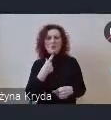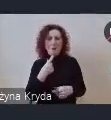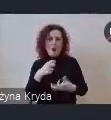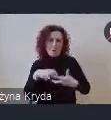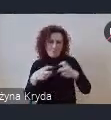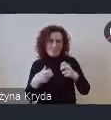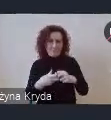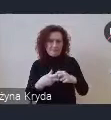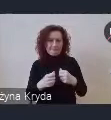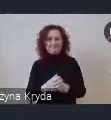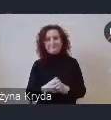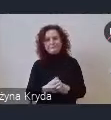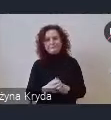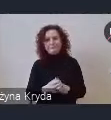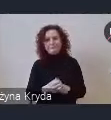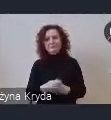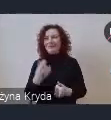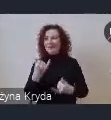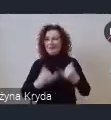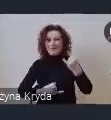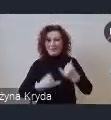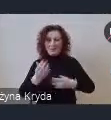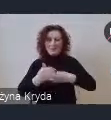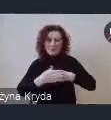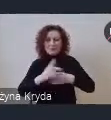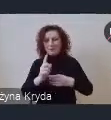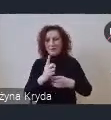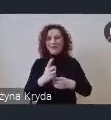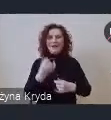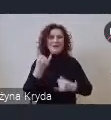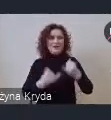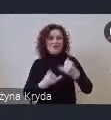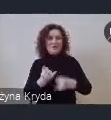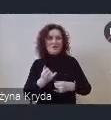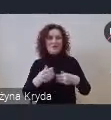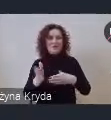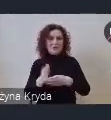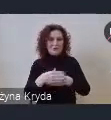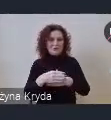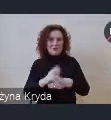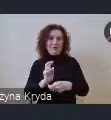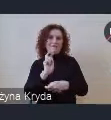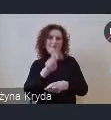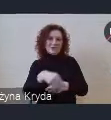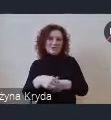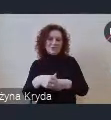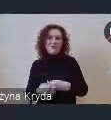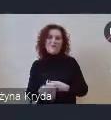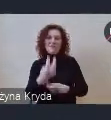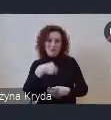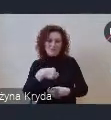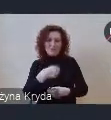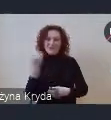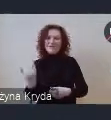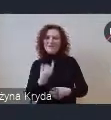rzeczywistym nie wielkim utrudnieniem gdyby to były drzwi wejściowe do budynku stale używane to oczywiście jest inna sytuacja ale jeśli to są wiecie drzwi